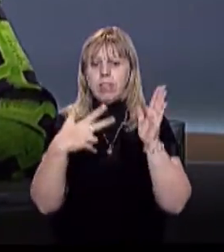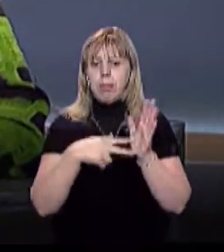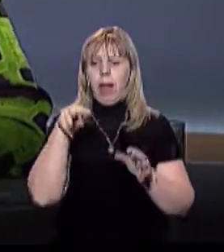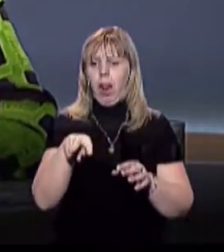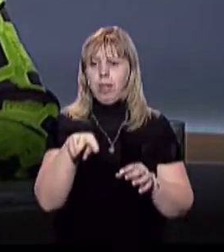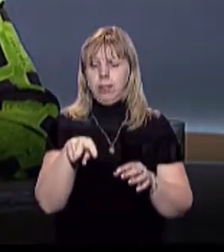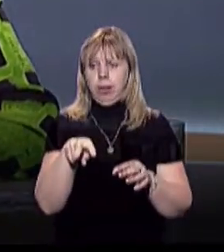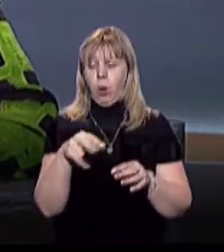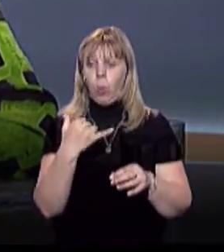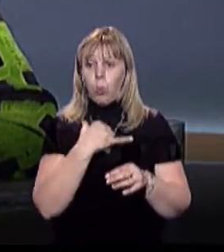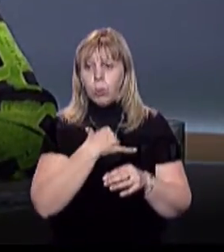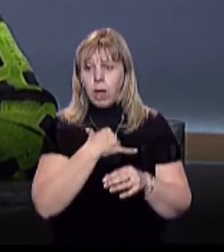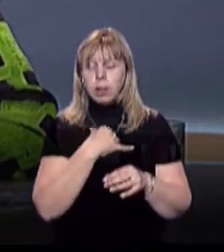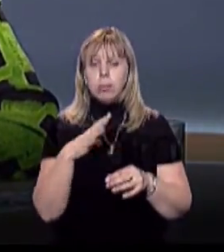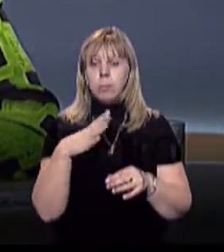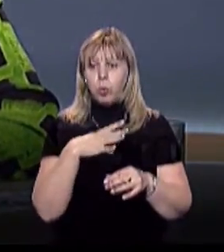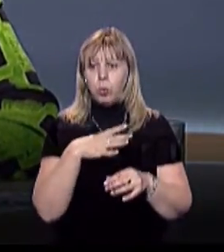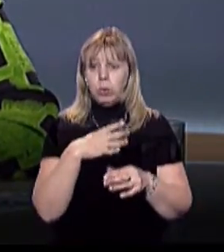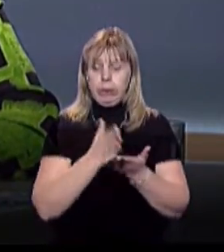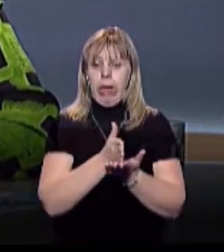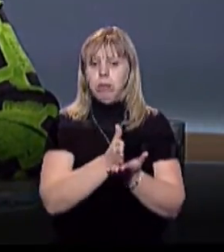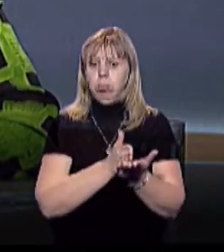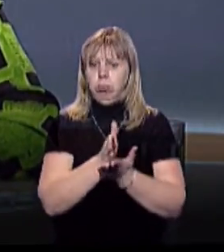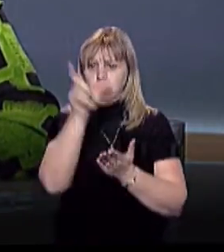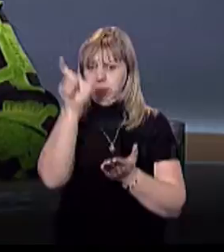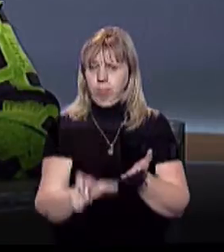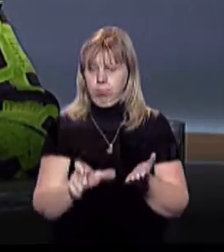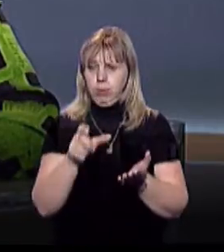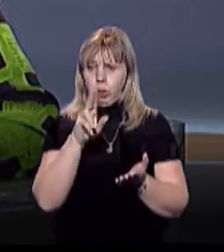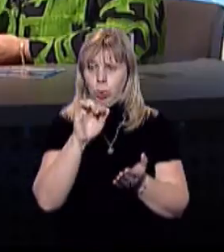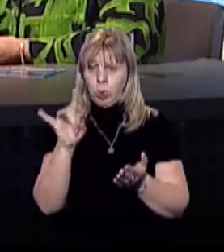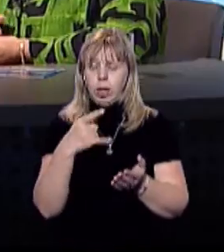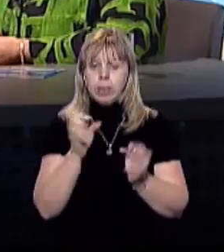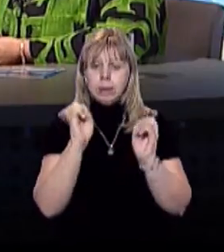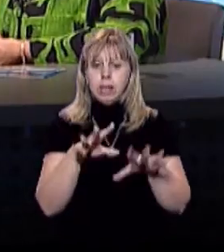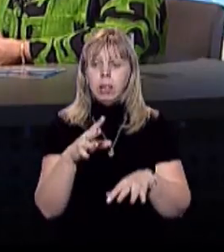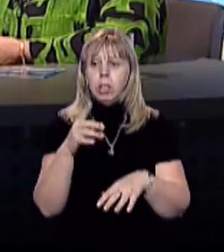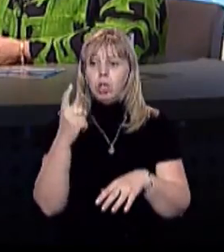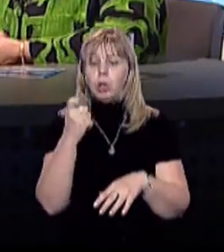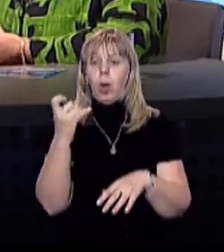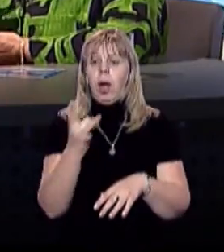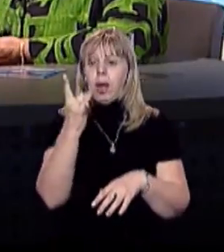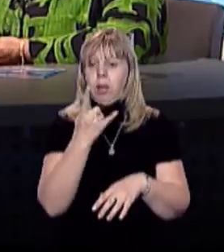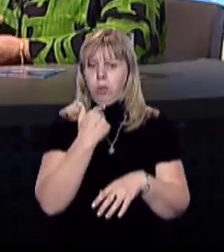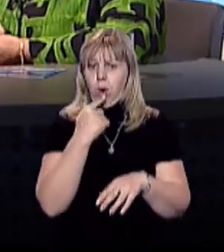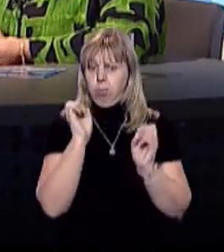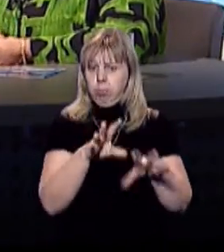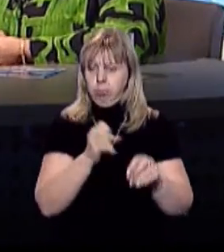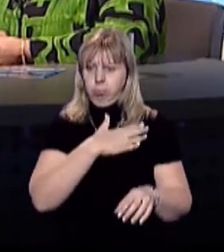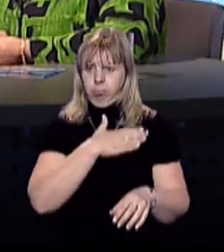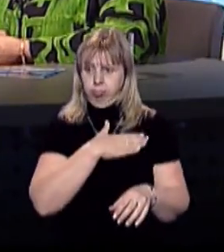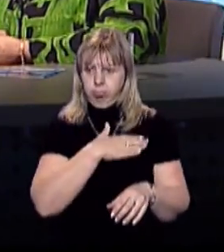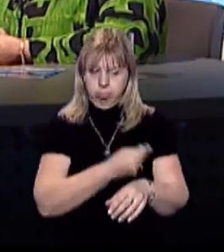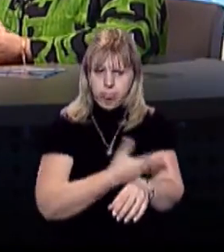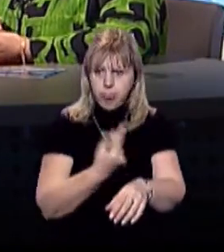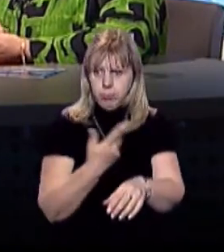літрів. У нас був заслужений донор. Це людина, котра здав 100 раз кров. Ну, на превеликий